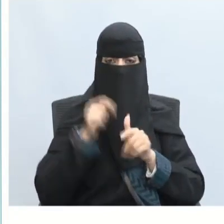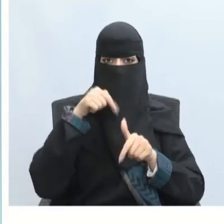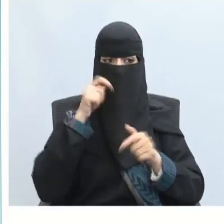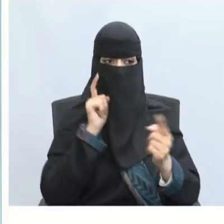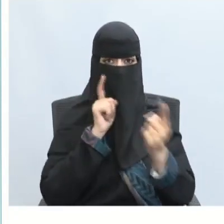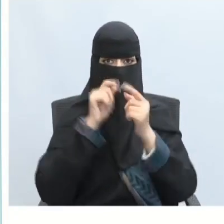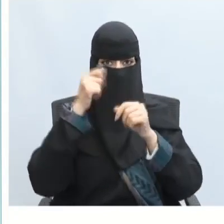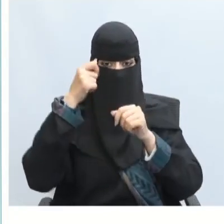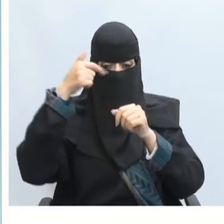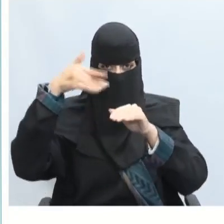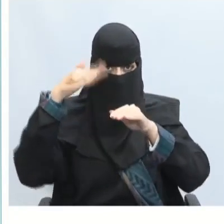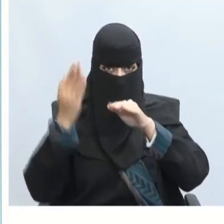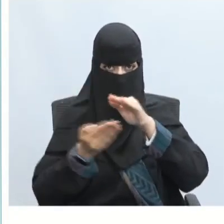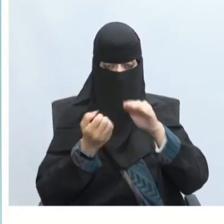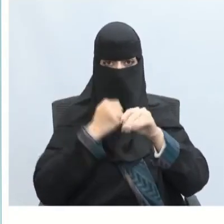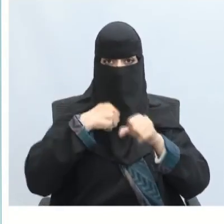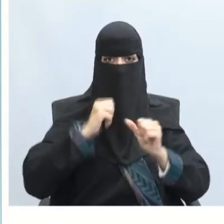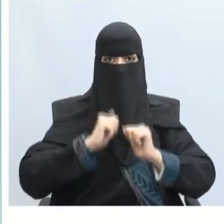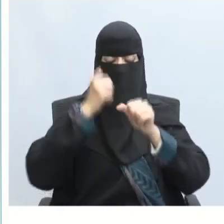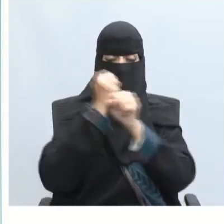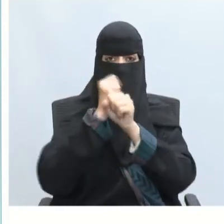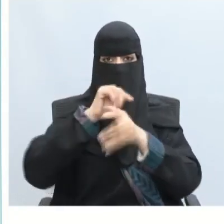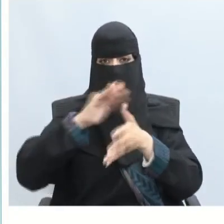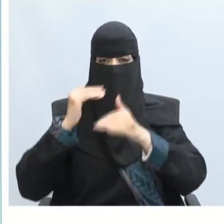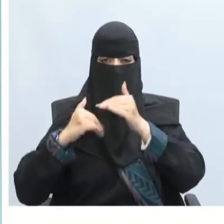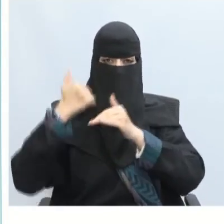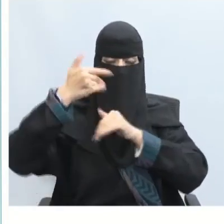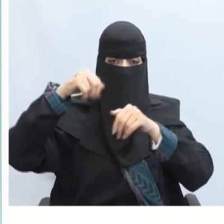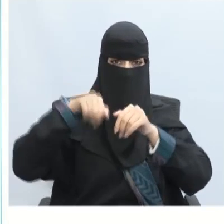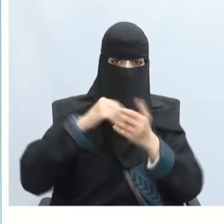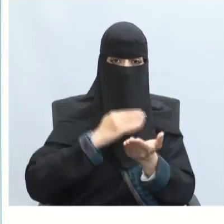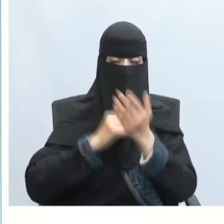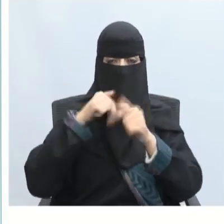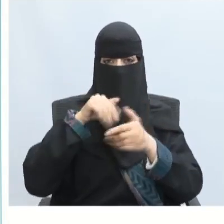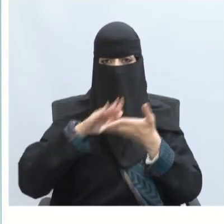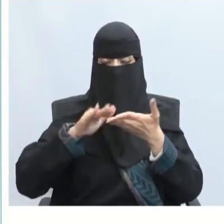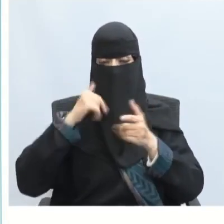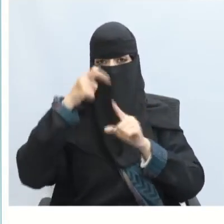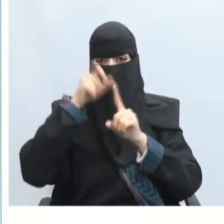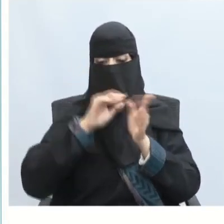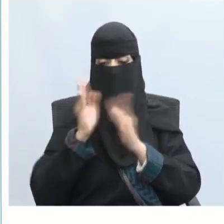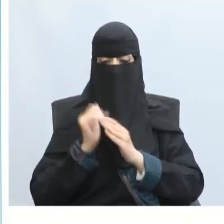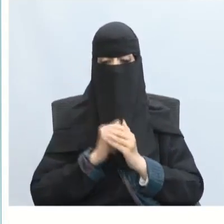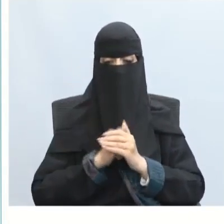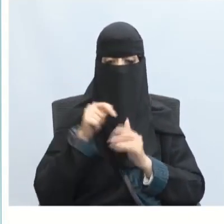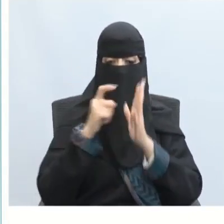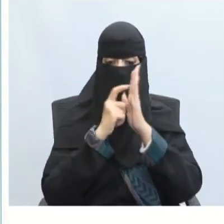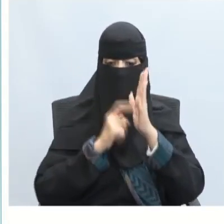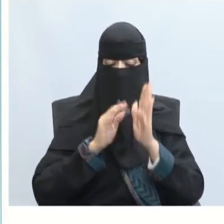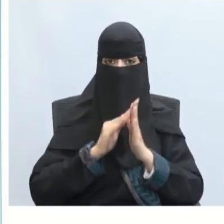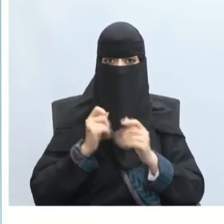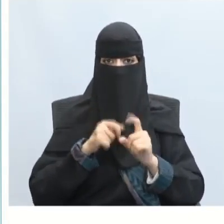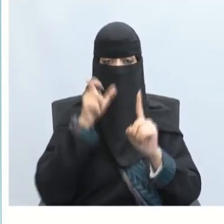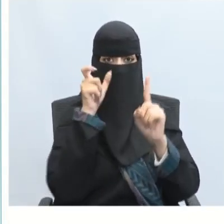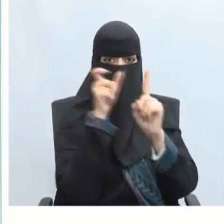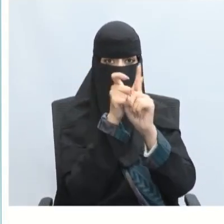مقابل مالي شخصي لاداء الع عمل او للتجاوز عن مخالفه ارتكبها مقدم الرشوه النظام